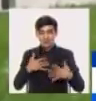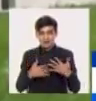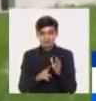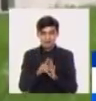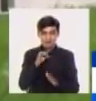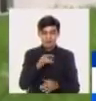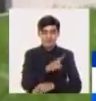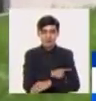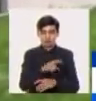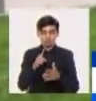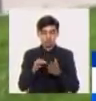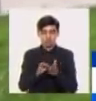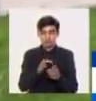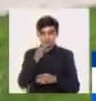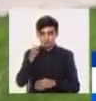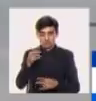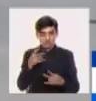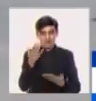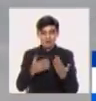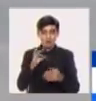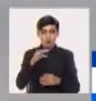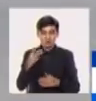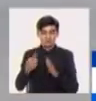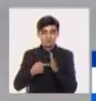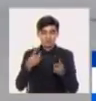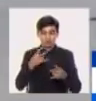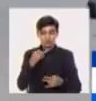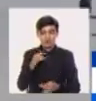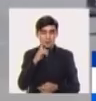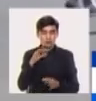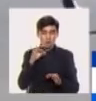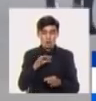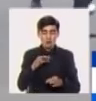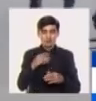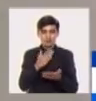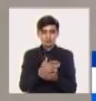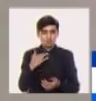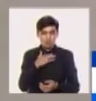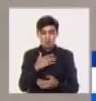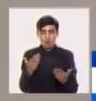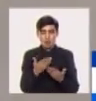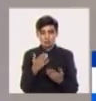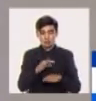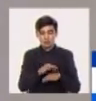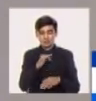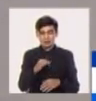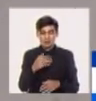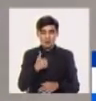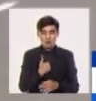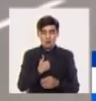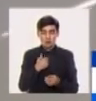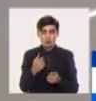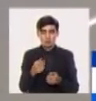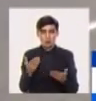жәрдем шақырту керек. Пульмонологтар қазір дерттің науқастанған жастарда жеңіл өтіп жатқанын айтады. Сөздерінше оларда тек жеңіл жөтел ғана